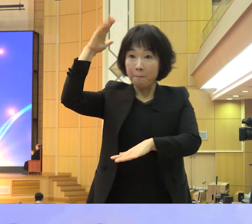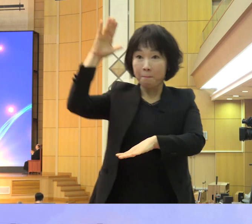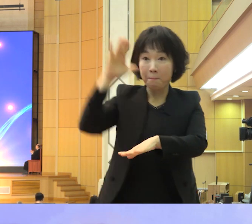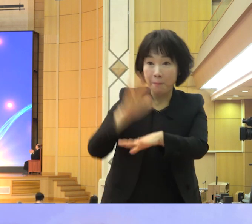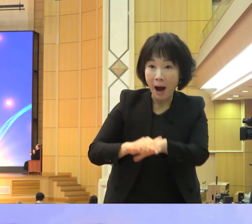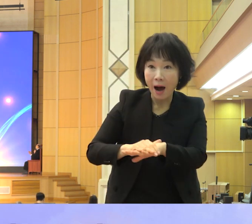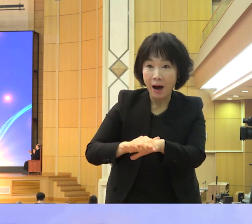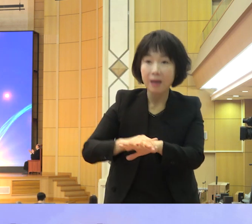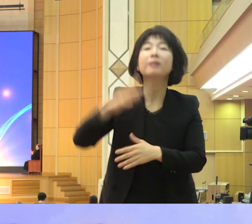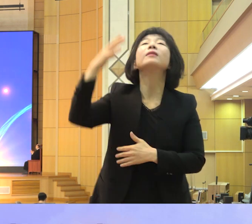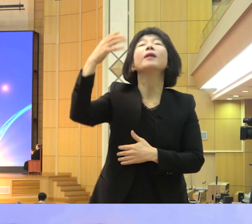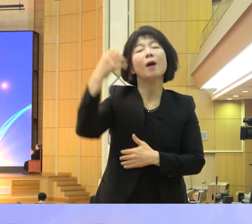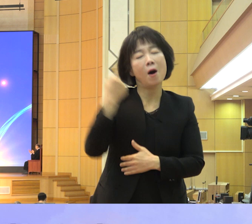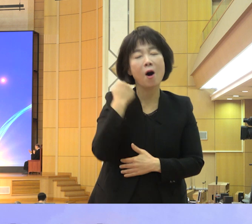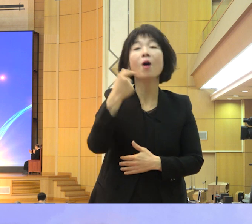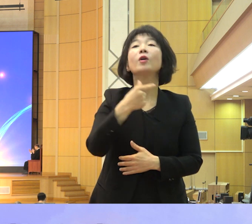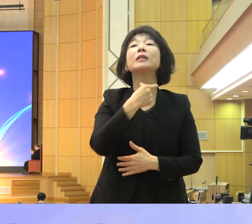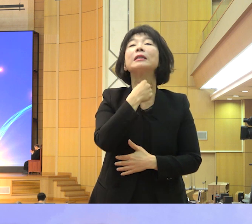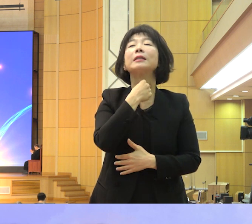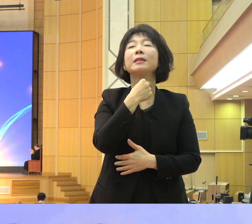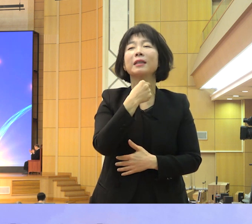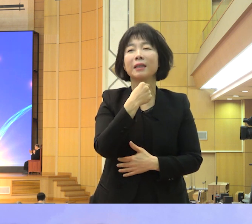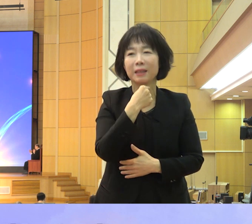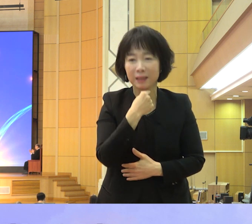의지하여 지혜를